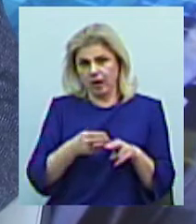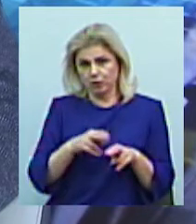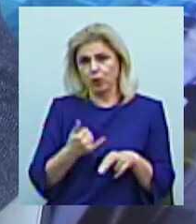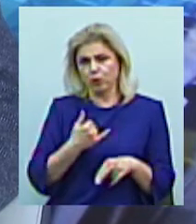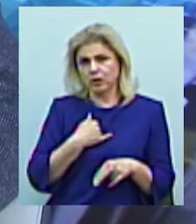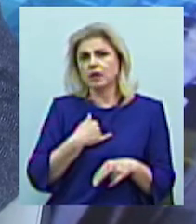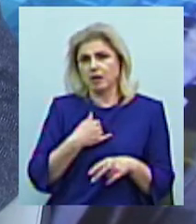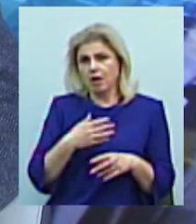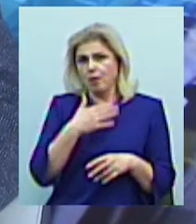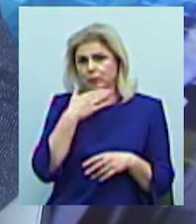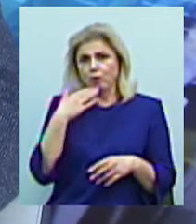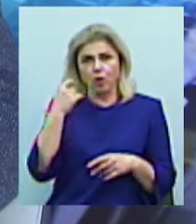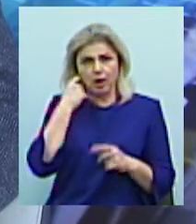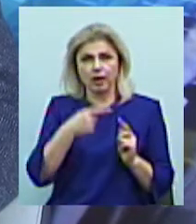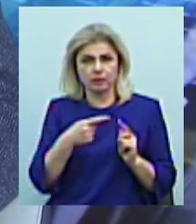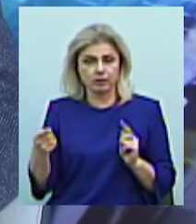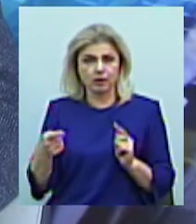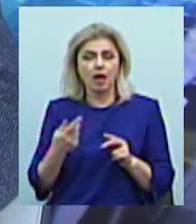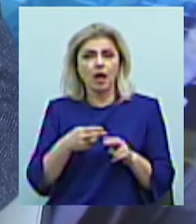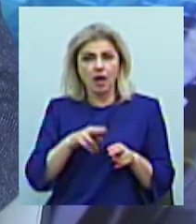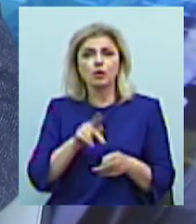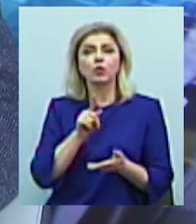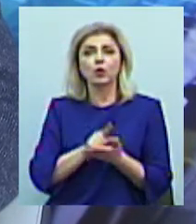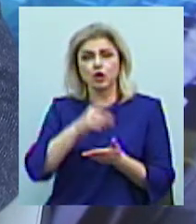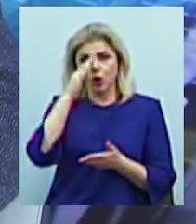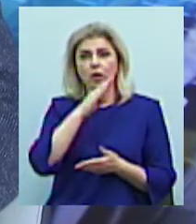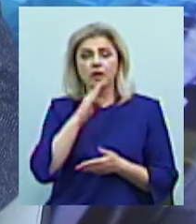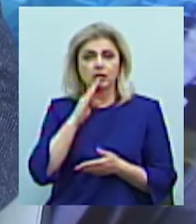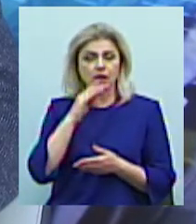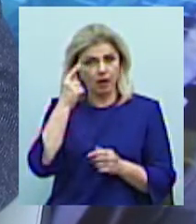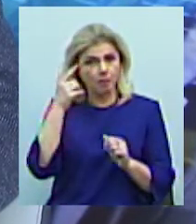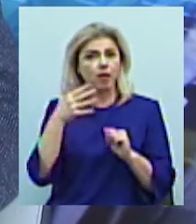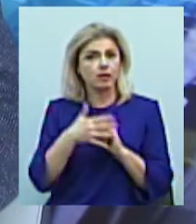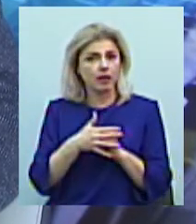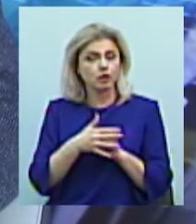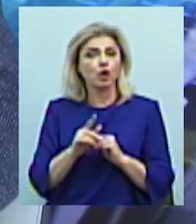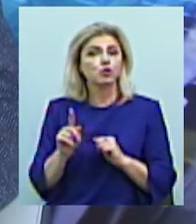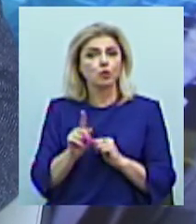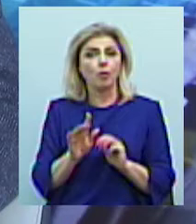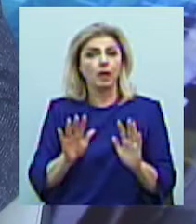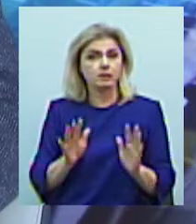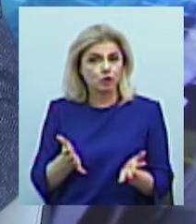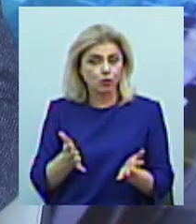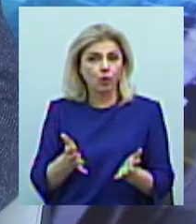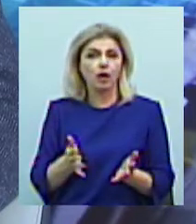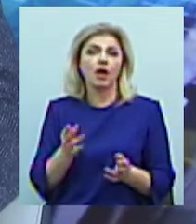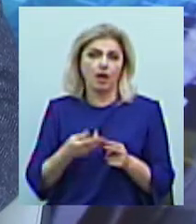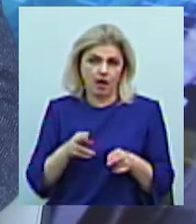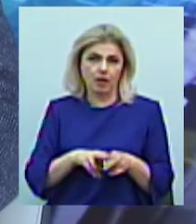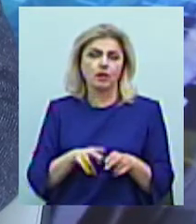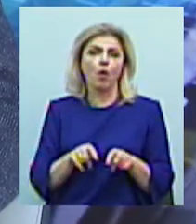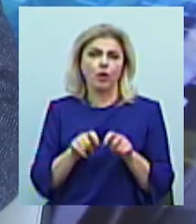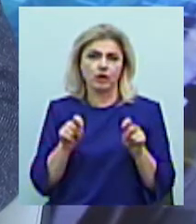длилось действительно на протяжении многих лет. Это должны и родители понять в первую очередь, что то, что произошло, это